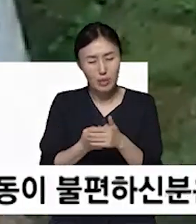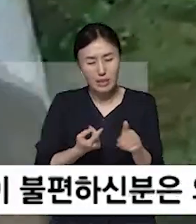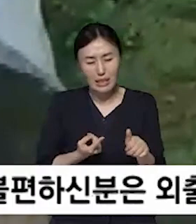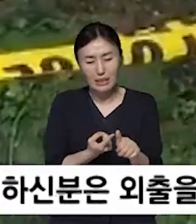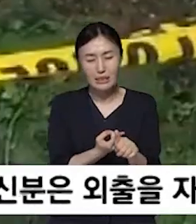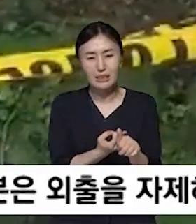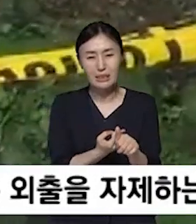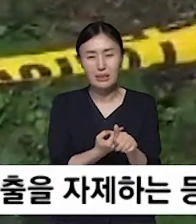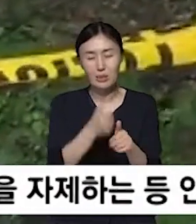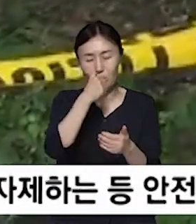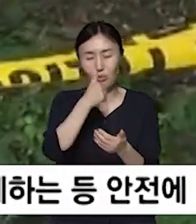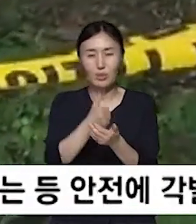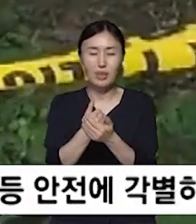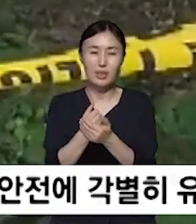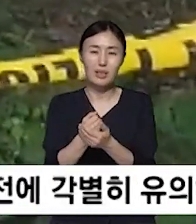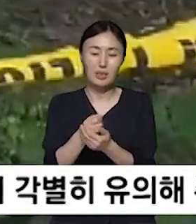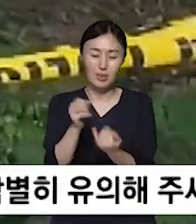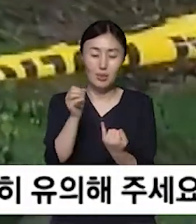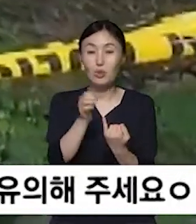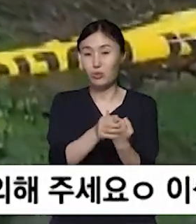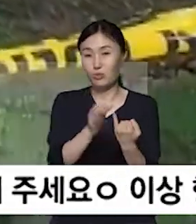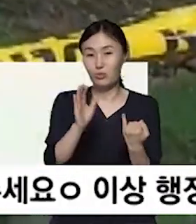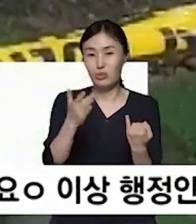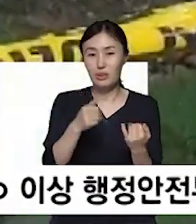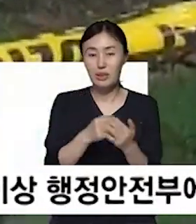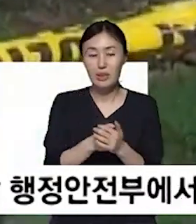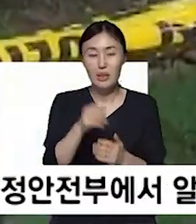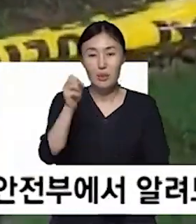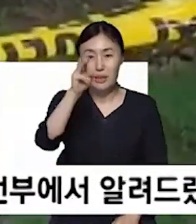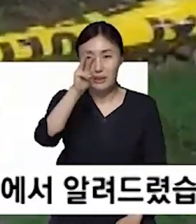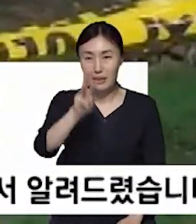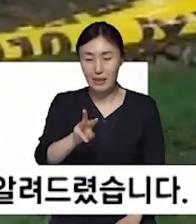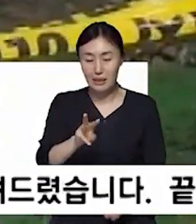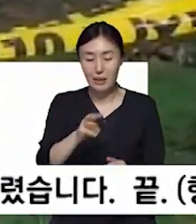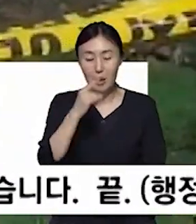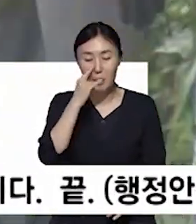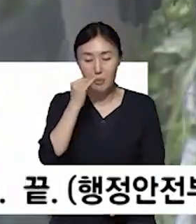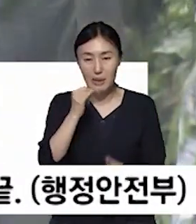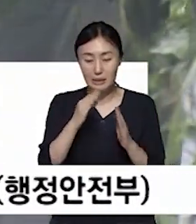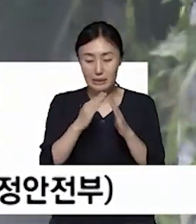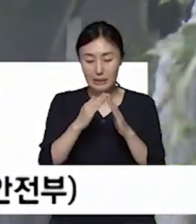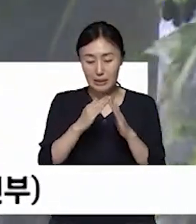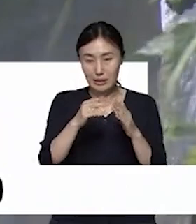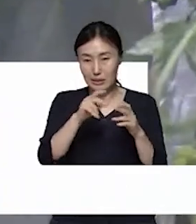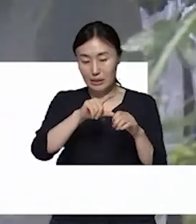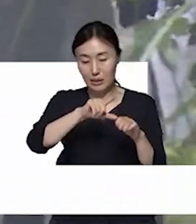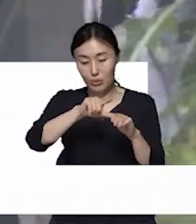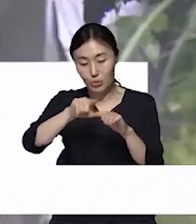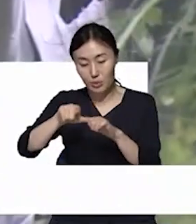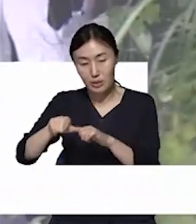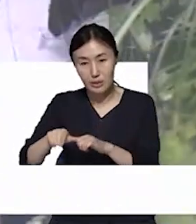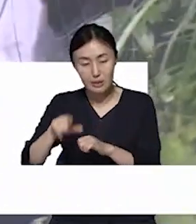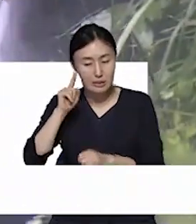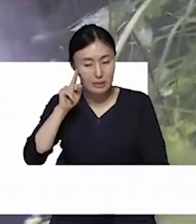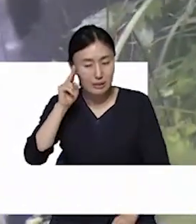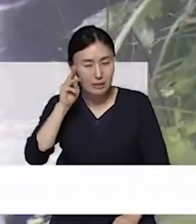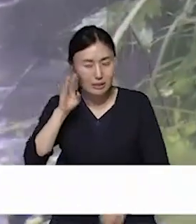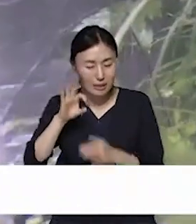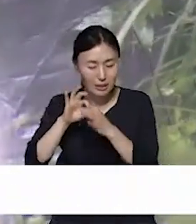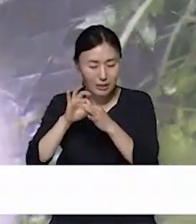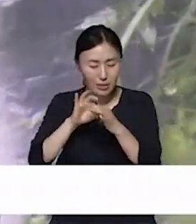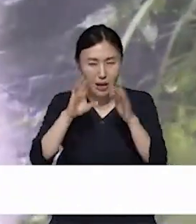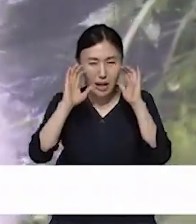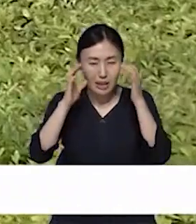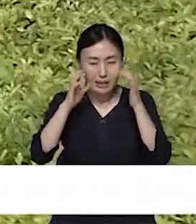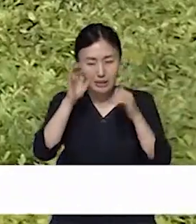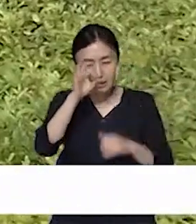적용했습니다. 경찰은 A씨가 지목한 광양 친정집 인근 야산에서 사흘째 아기 시신을 찾기 위한 수색을